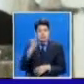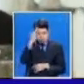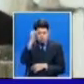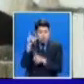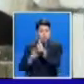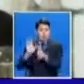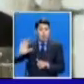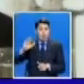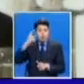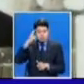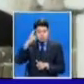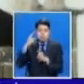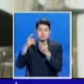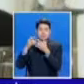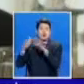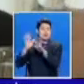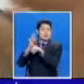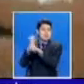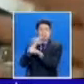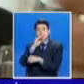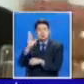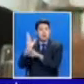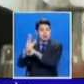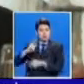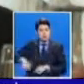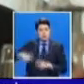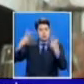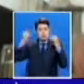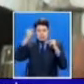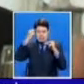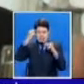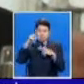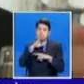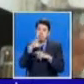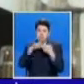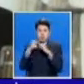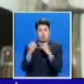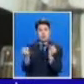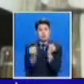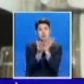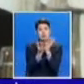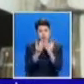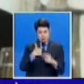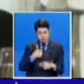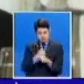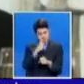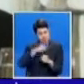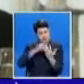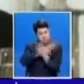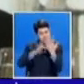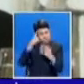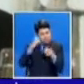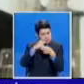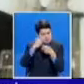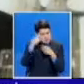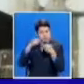แต่ว่าท่านก็พูดไปนะฮะผมก็ไม่เอามาเป็นเรื่องที่จะให้กระทบกับสิ่งที่เราต้องการจะทำ